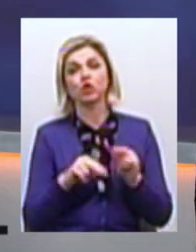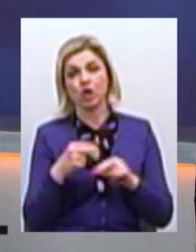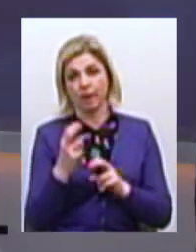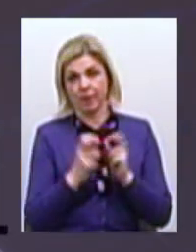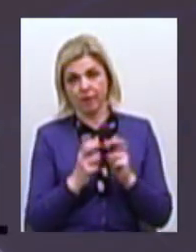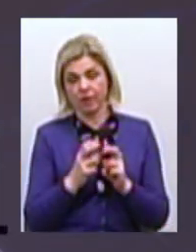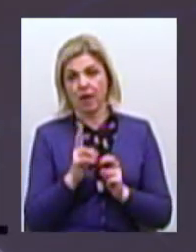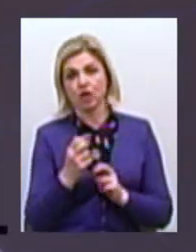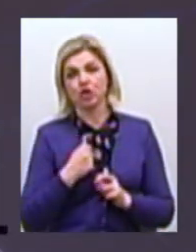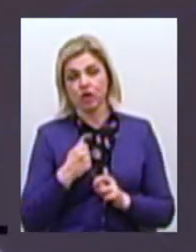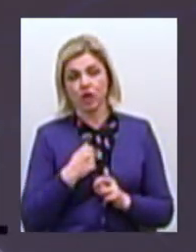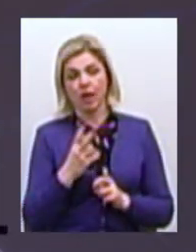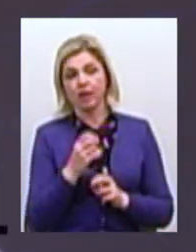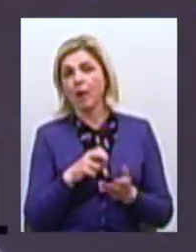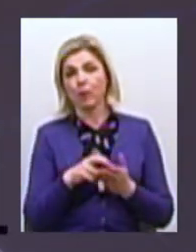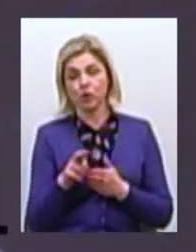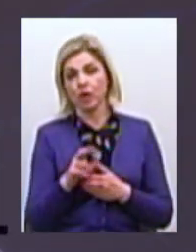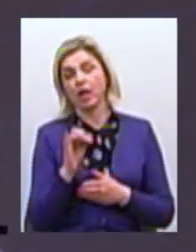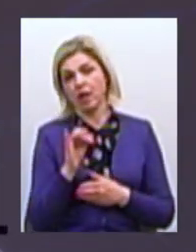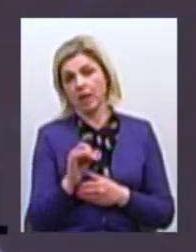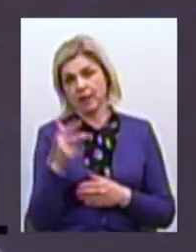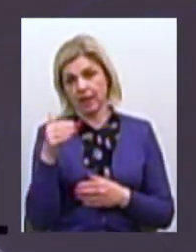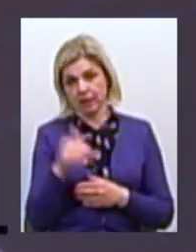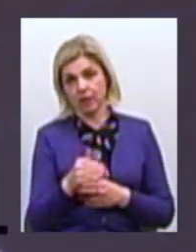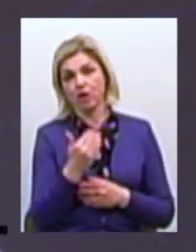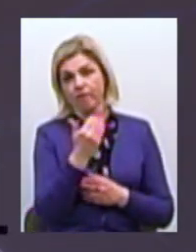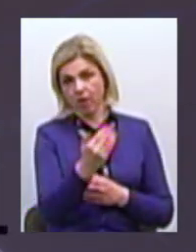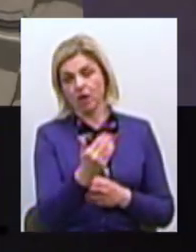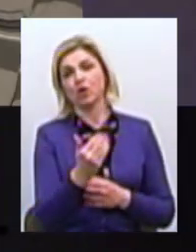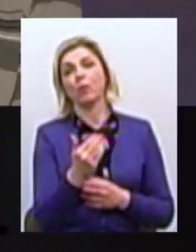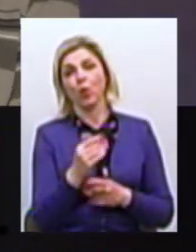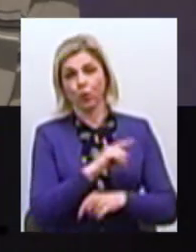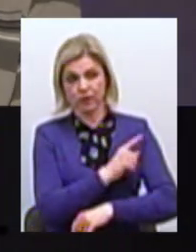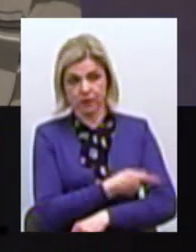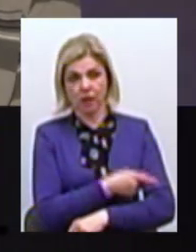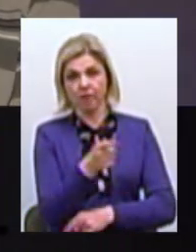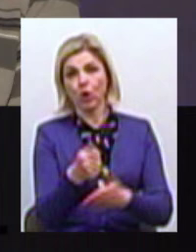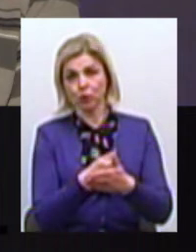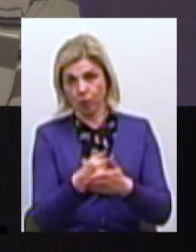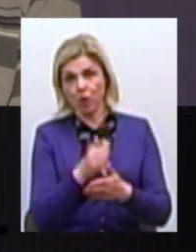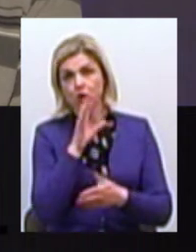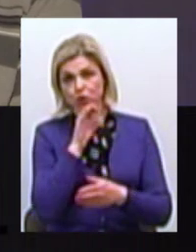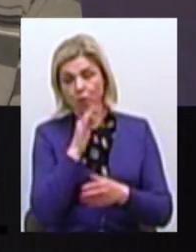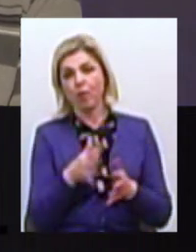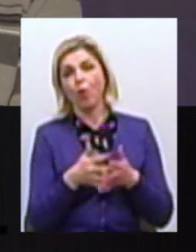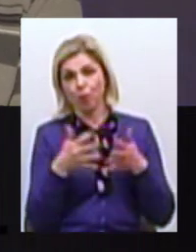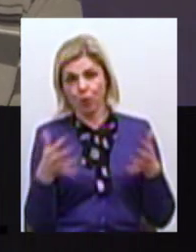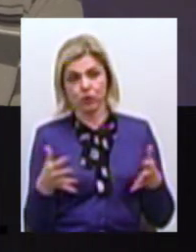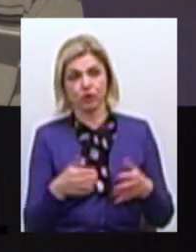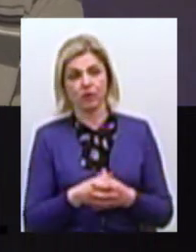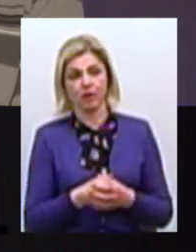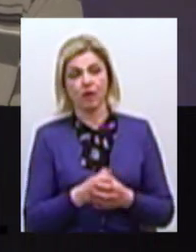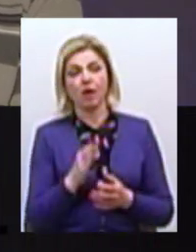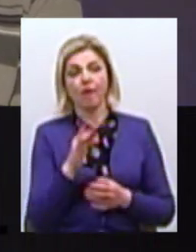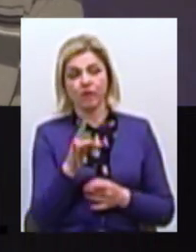прошли эти 3000, благодаря в том числе и вашим усилиям. Вы добились своего. В городе собак стало больше. Вы вважаете, что мы тримали автівки за колеса?